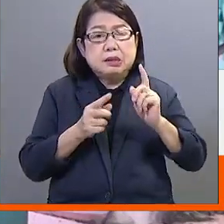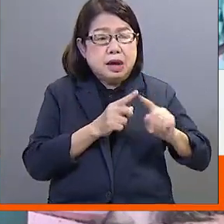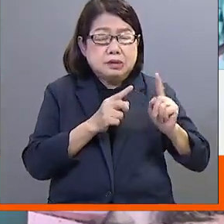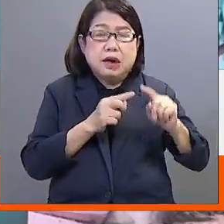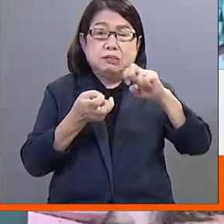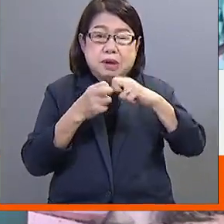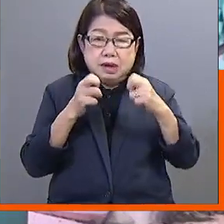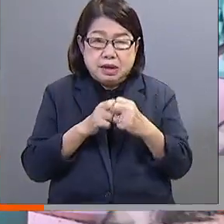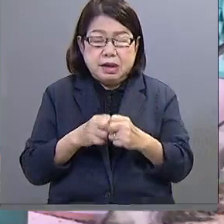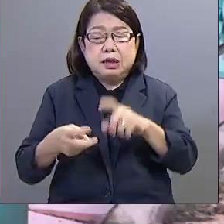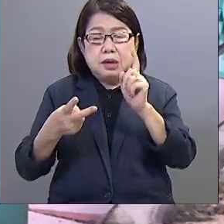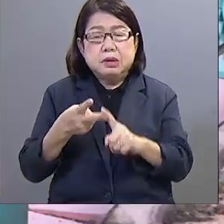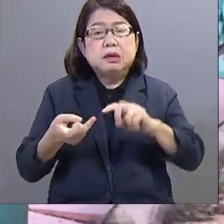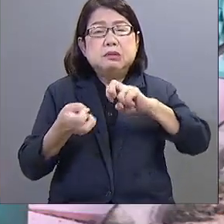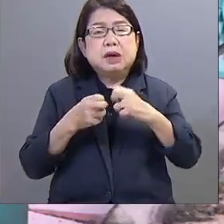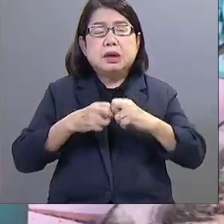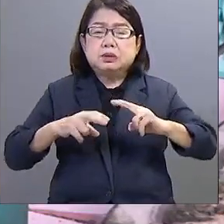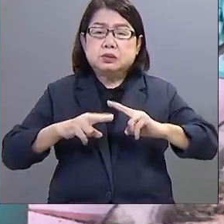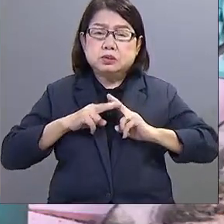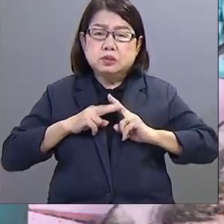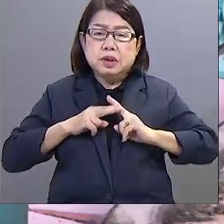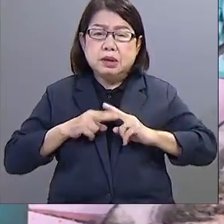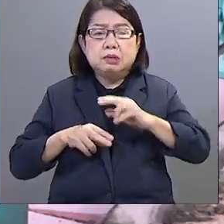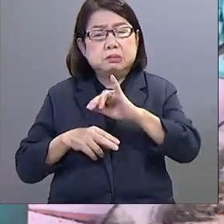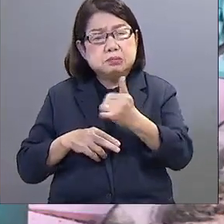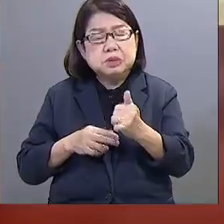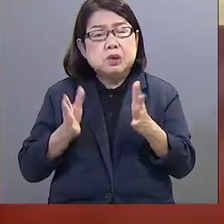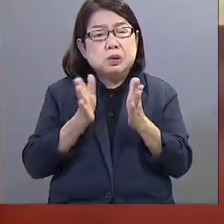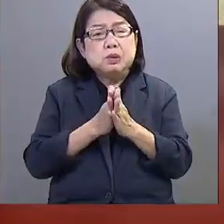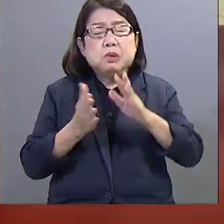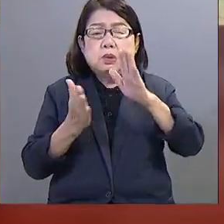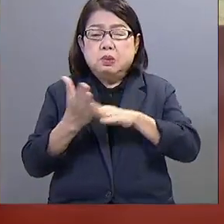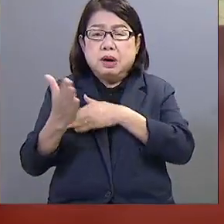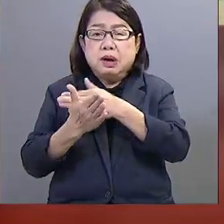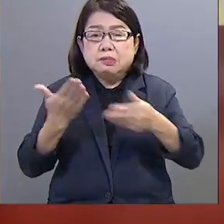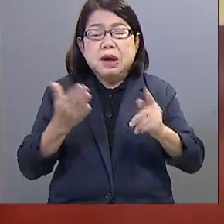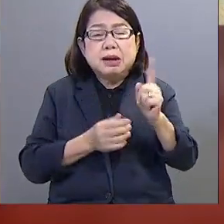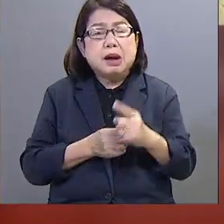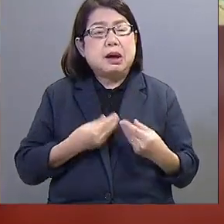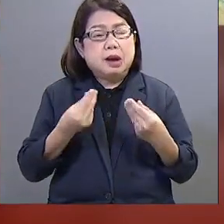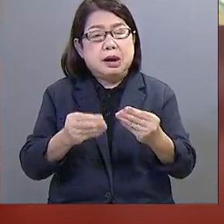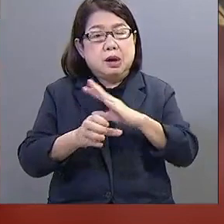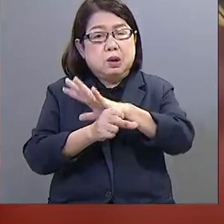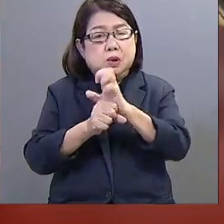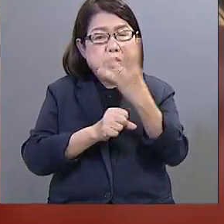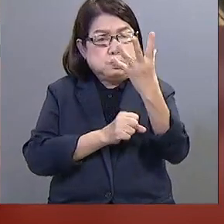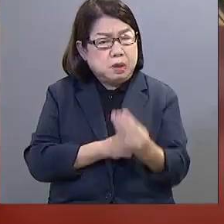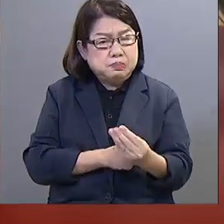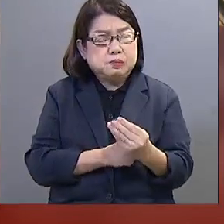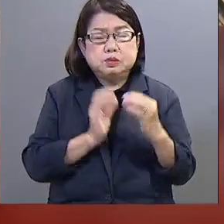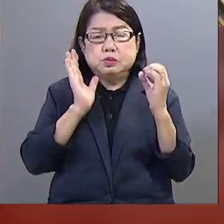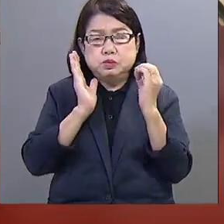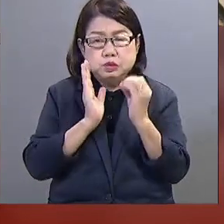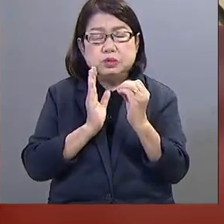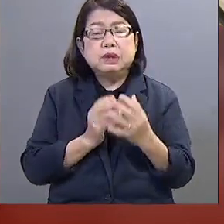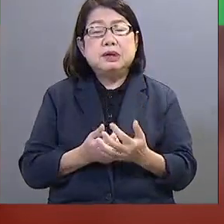แล้วก็ปัญหาอุปสงค์หดตัวค่ะจากความไม่แน่นอนแล้วก็นโยบายซีโร่โควิดองค์กรด้านเศรษฐกิจระดับโลกมองว่าถึงแม้ว่าจีนนะค